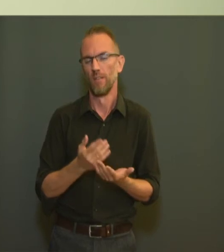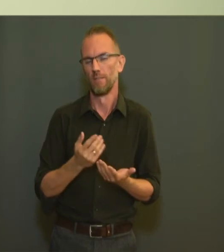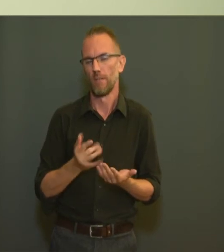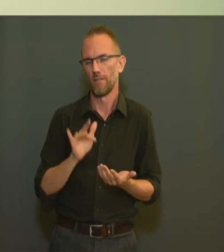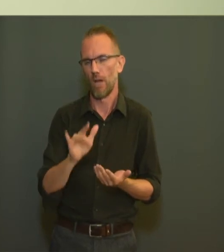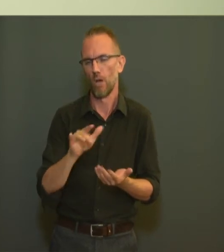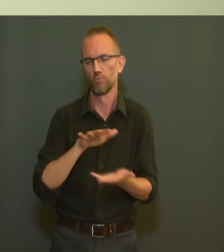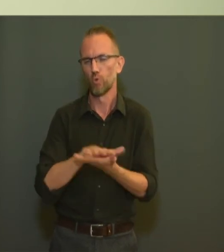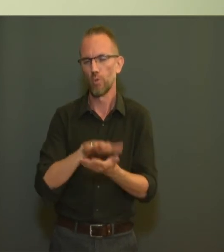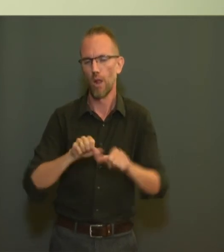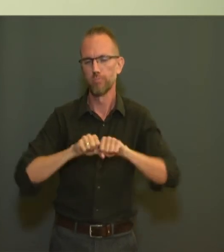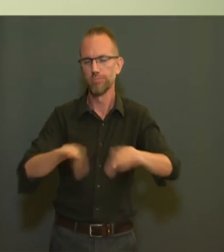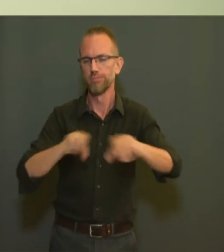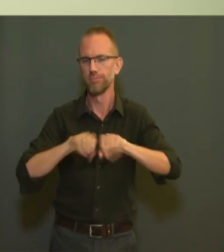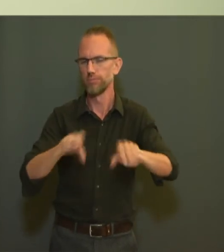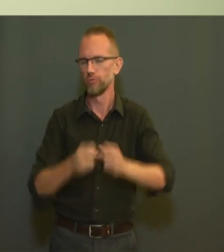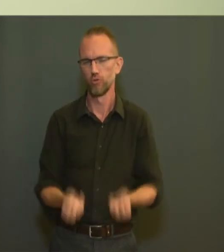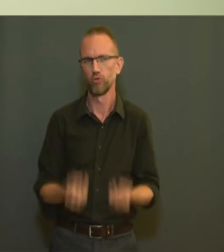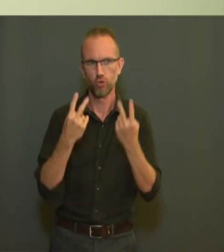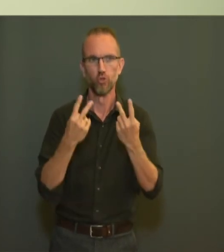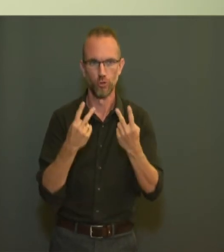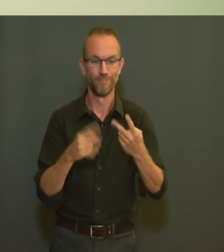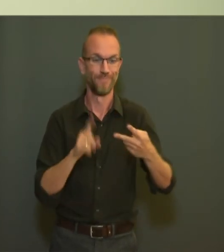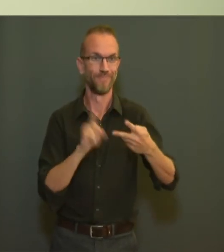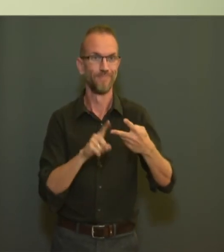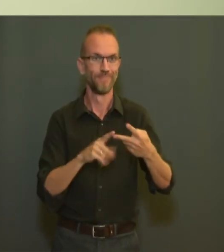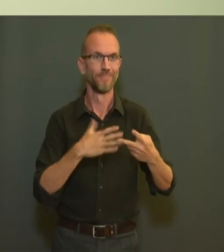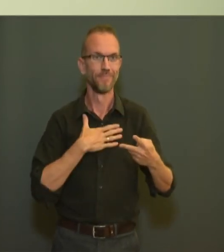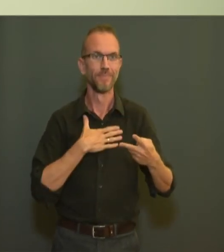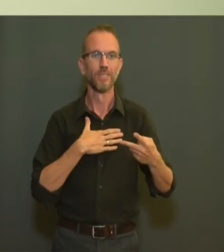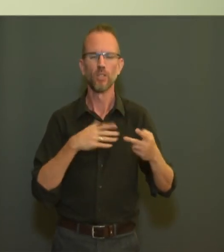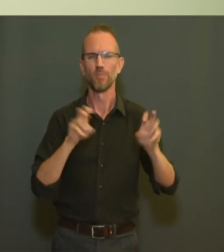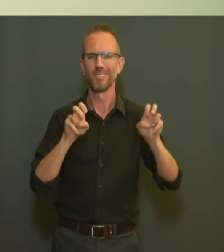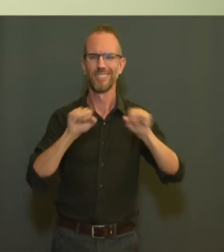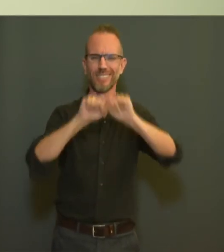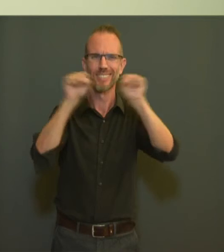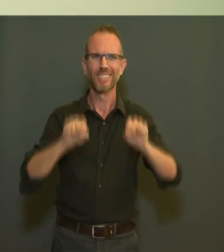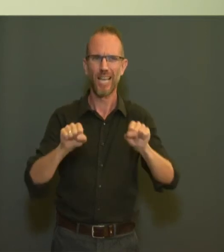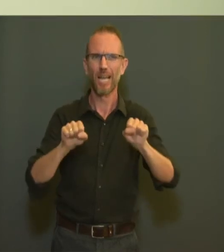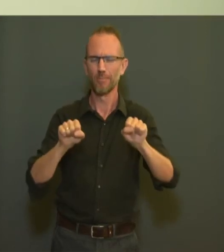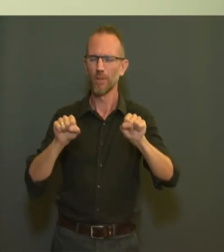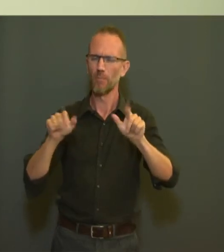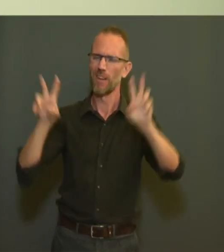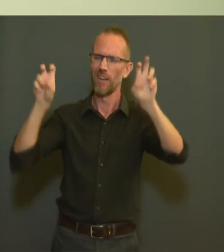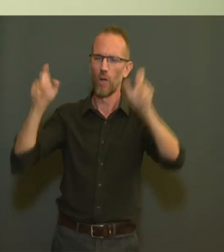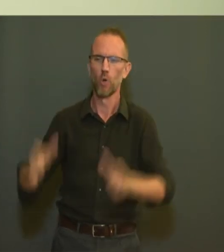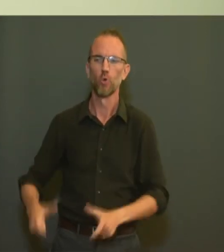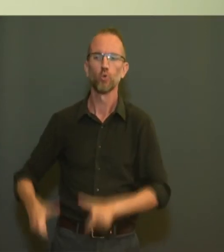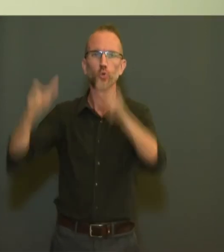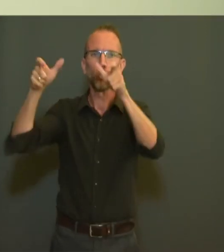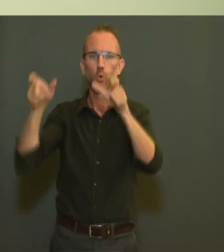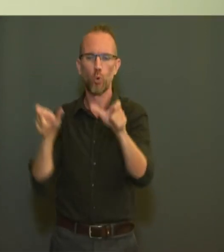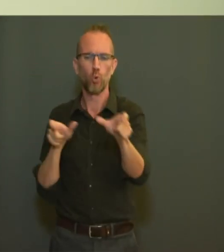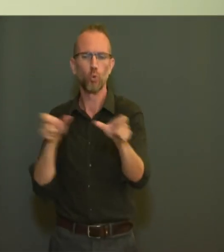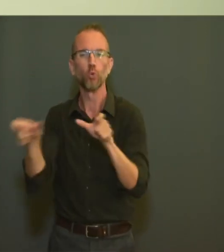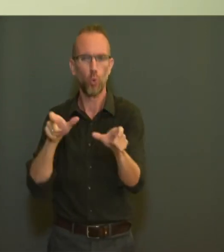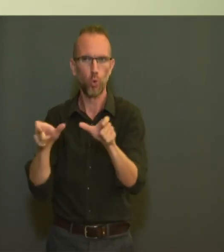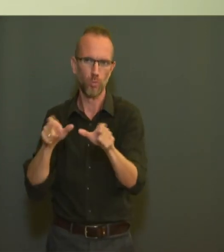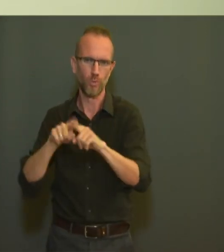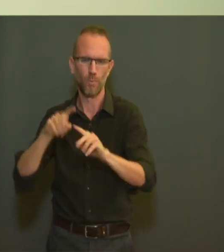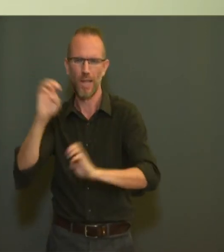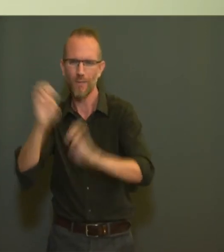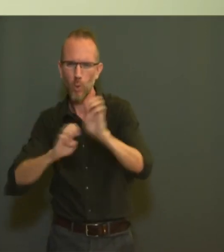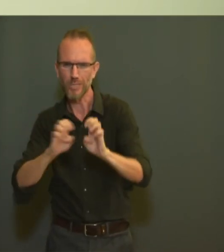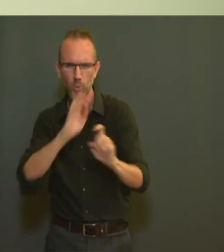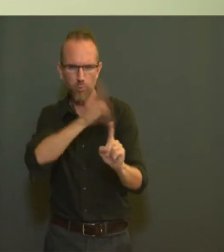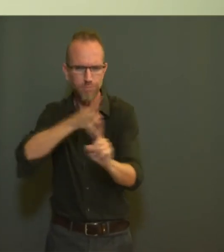les systèmes d'évaluation, de contrôle, certains disent les tours de contrôle, qui sont établis au niveau du pays de